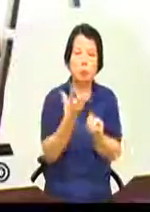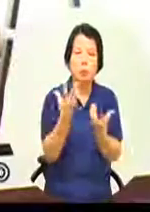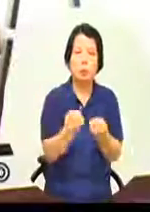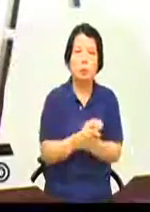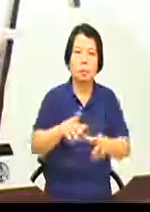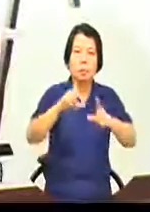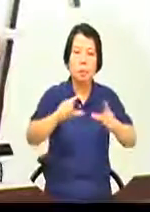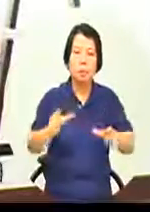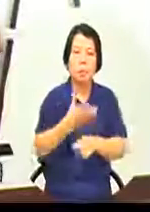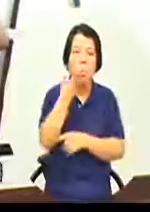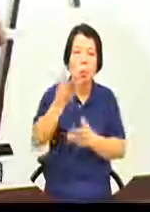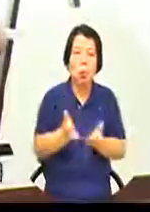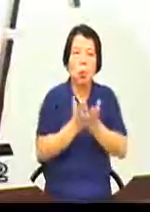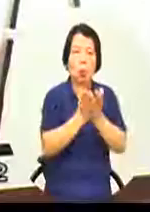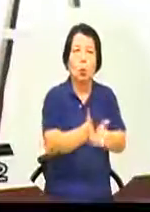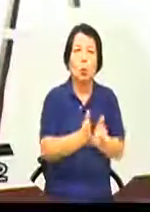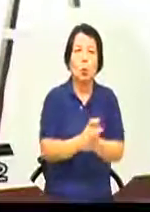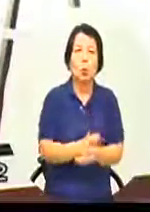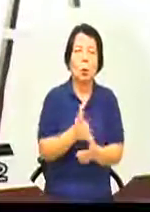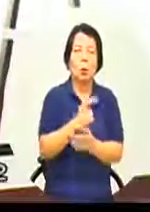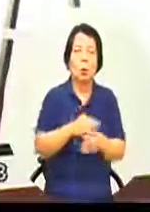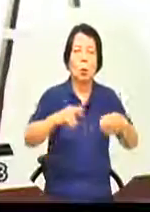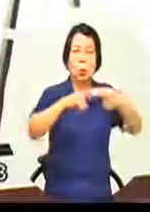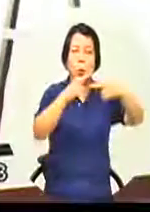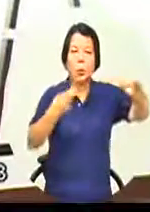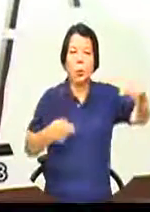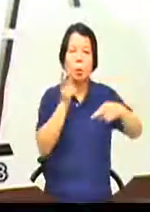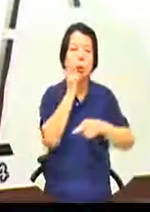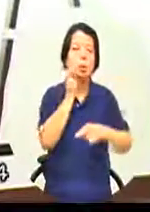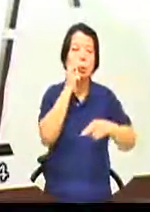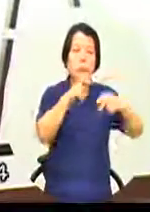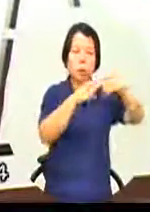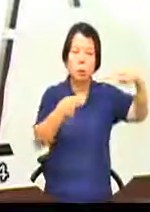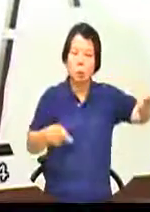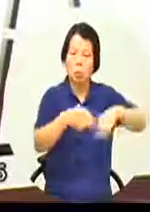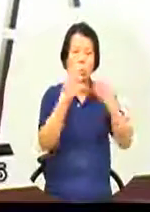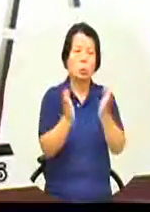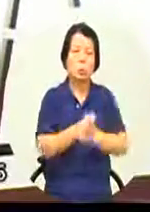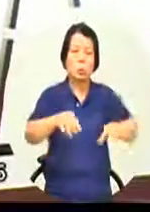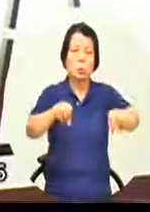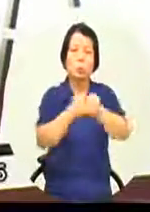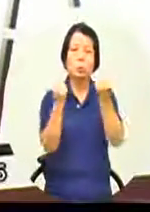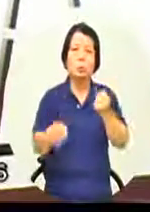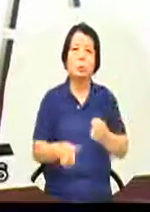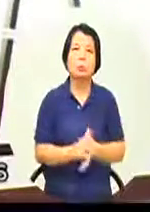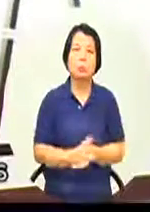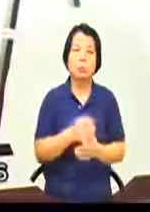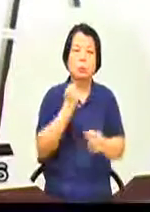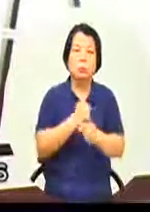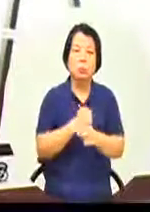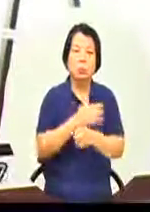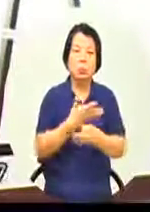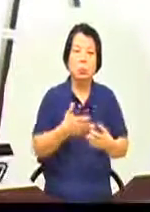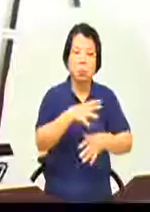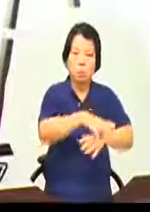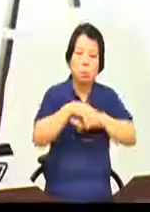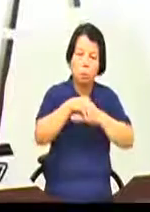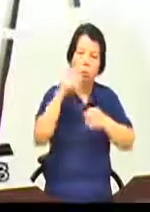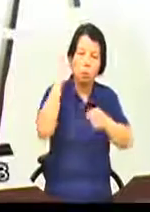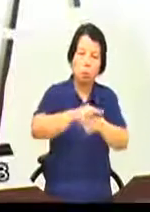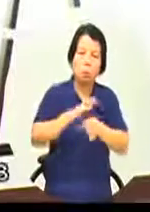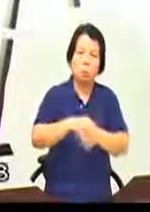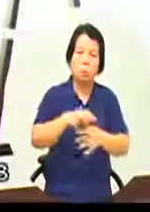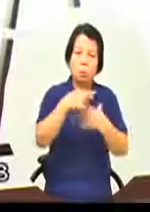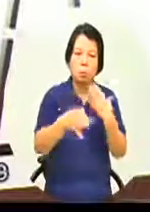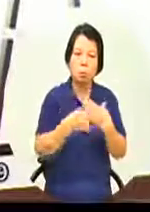也几十条的钢索也被这个台风冲走，你们做的这些之后的补救的措施也